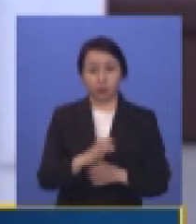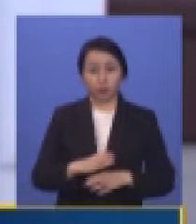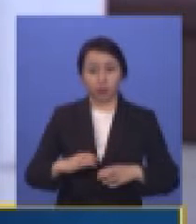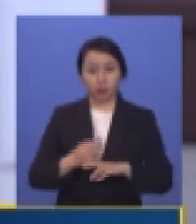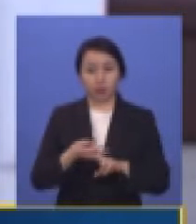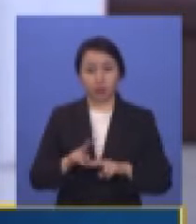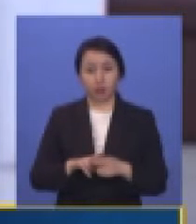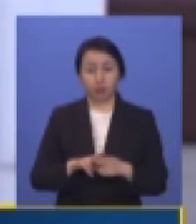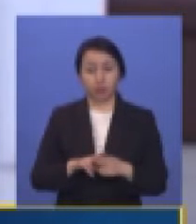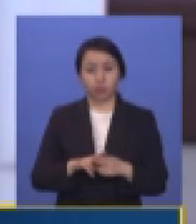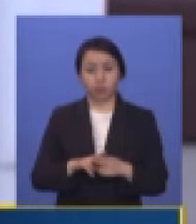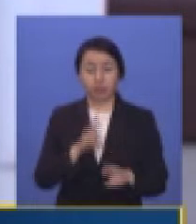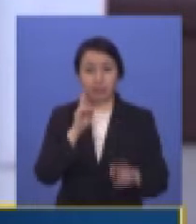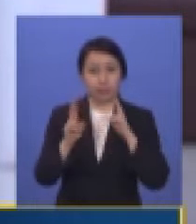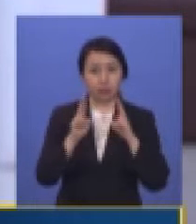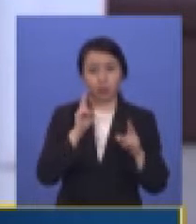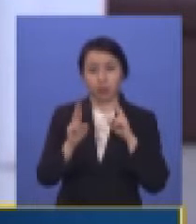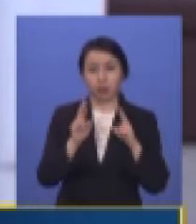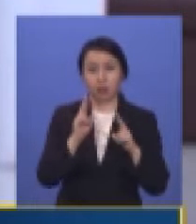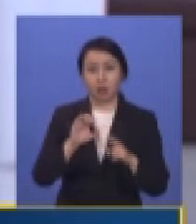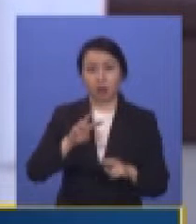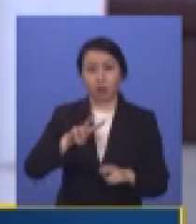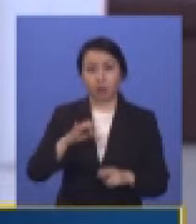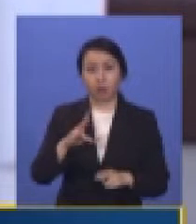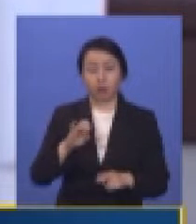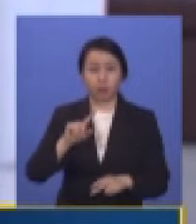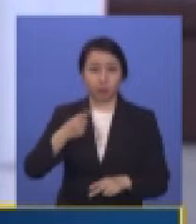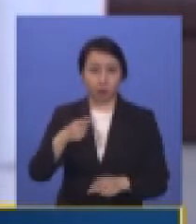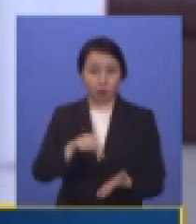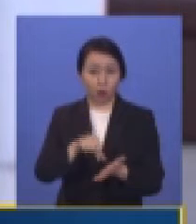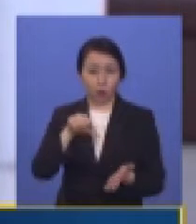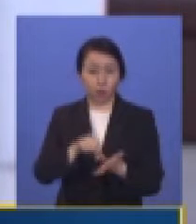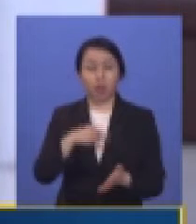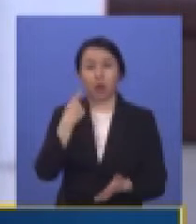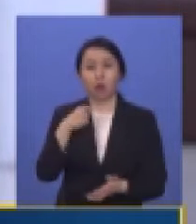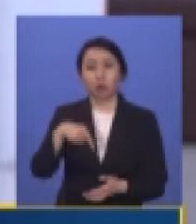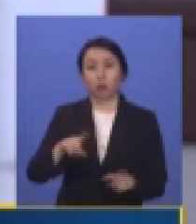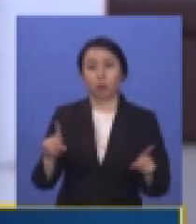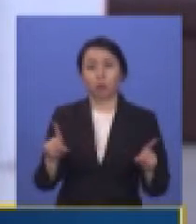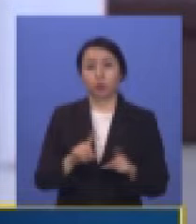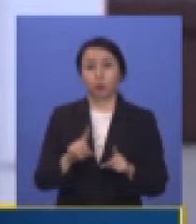На этом собрании Мағжанов впервые выступает и говорит о том, что